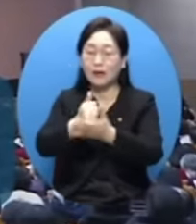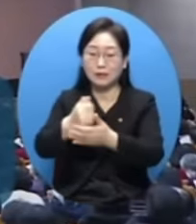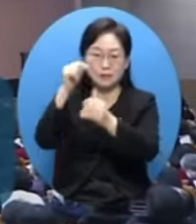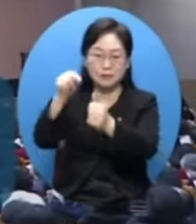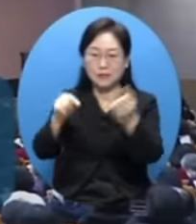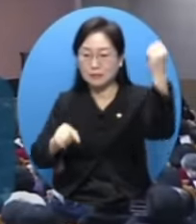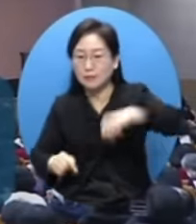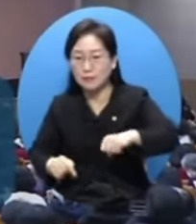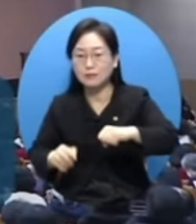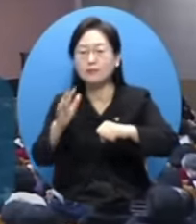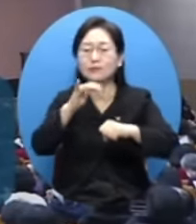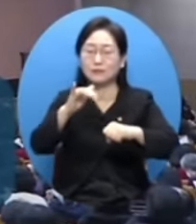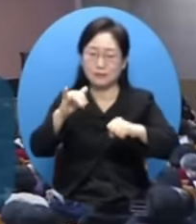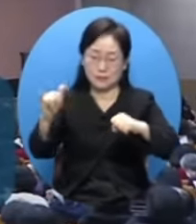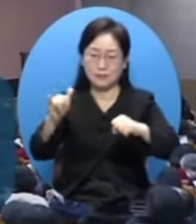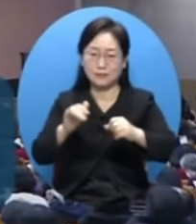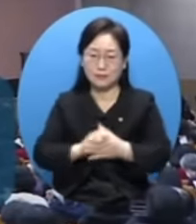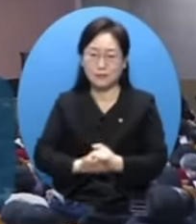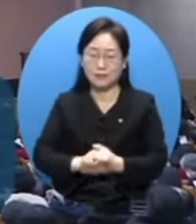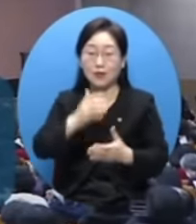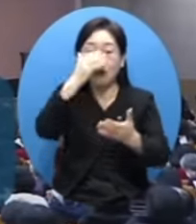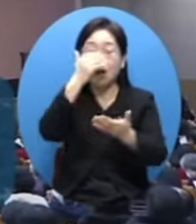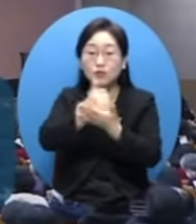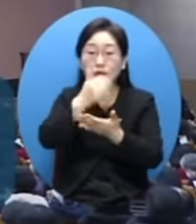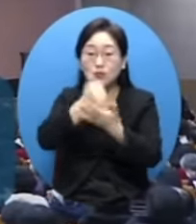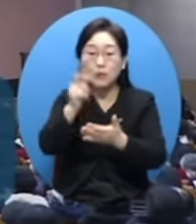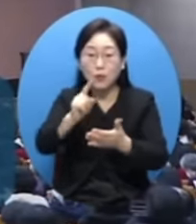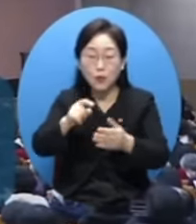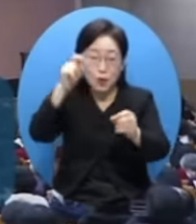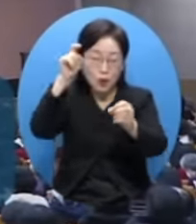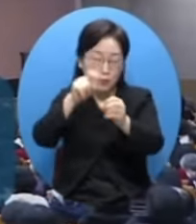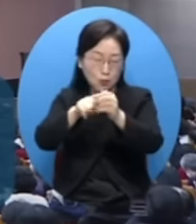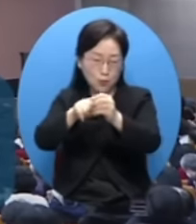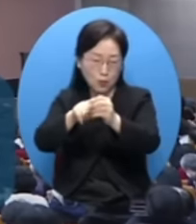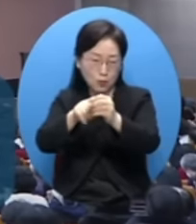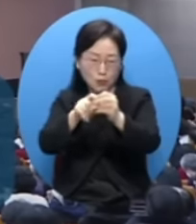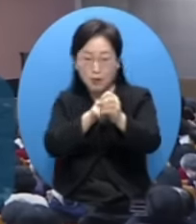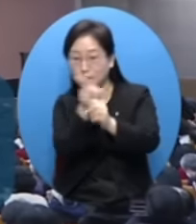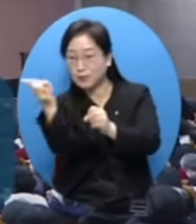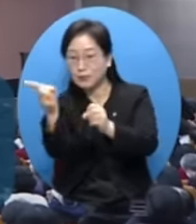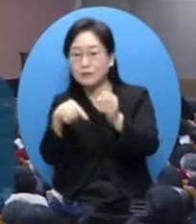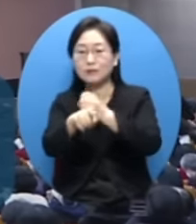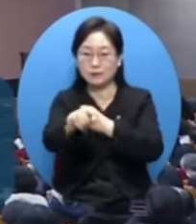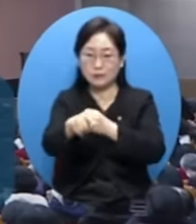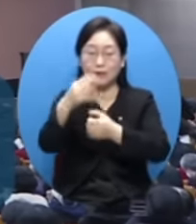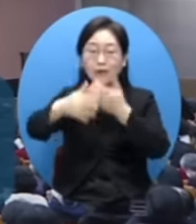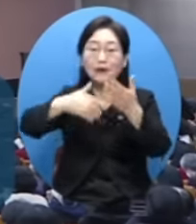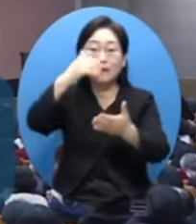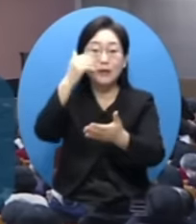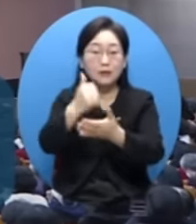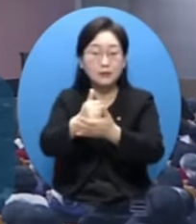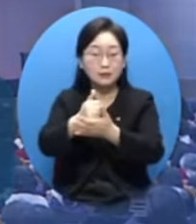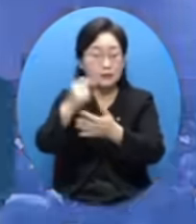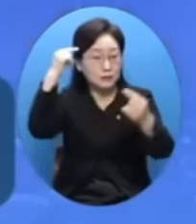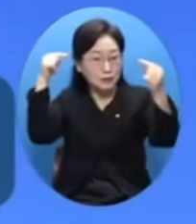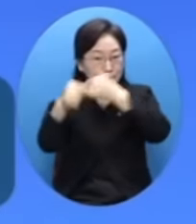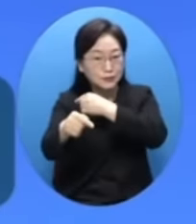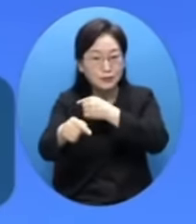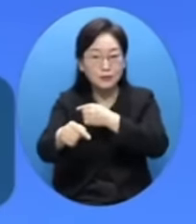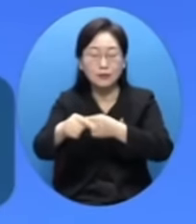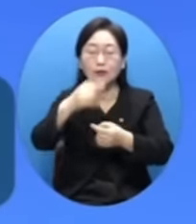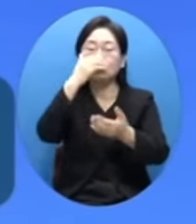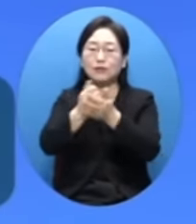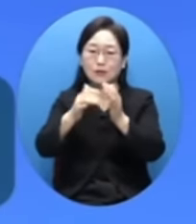자를 말합니다 죄라고 하는 목표를 벗어났다 그 뜻인데 하나님 뜻을 떠난 삶을 사는 사람들이 다